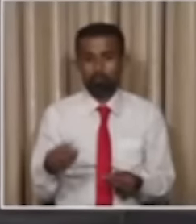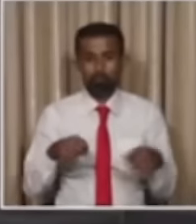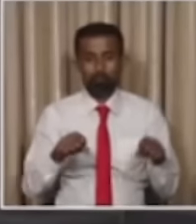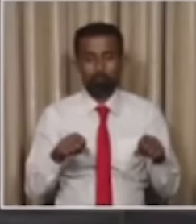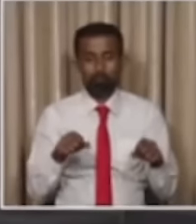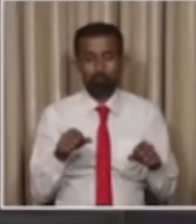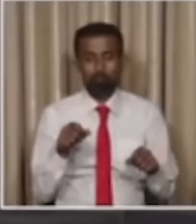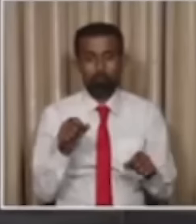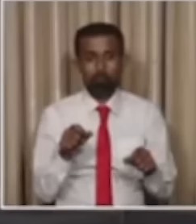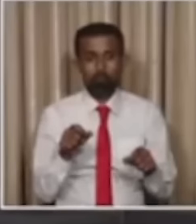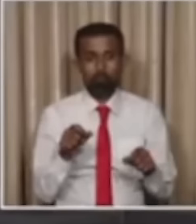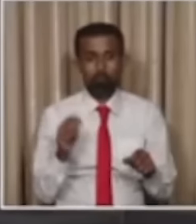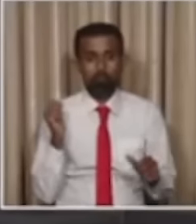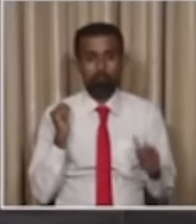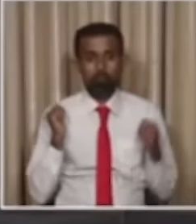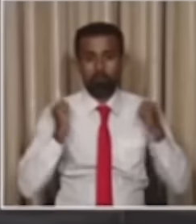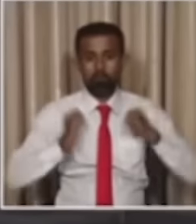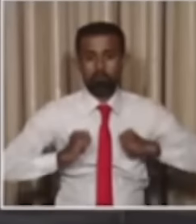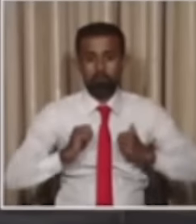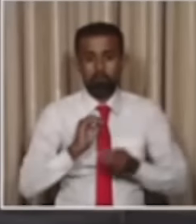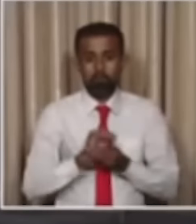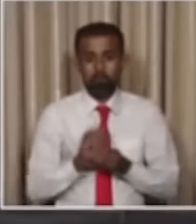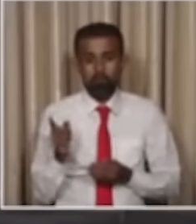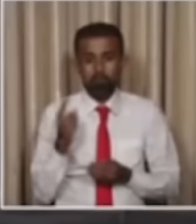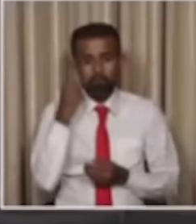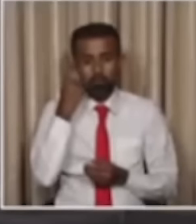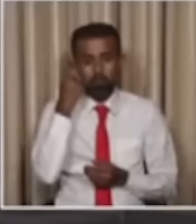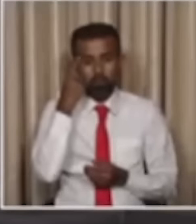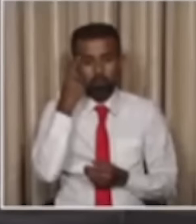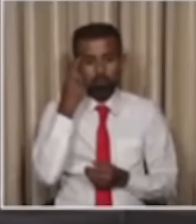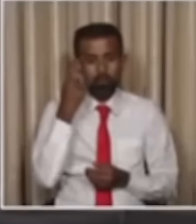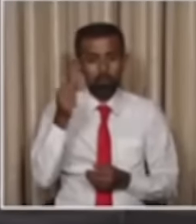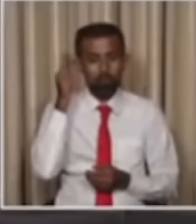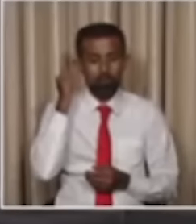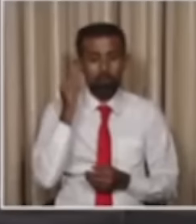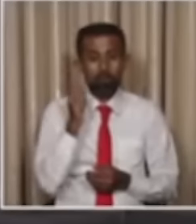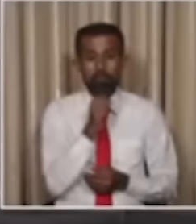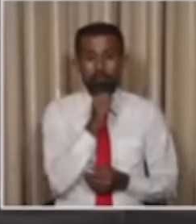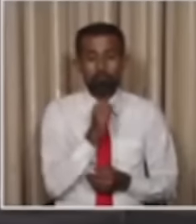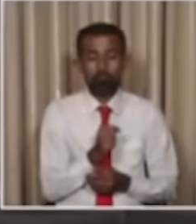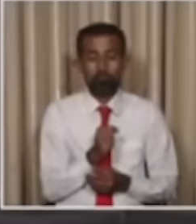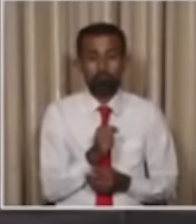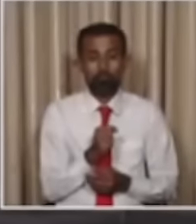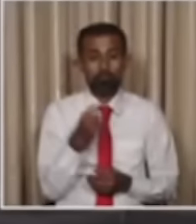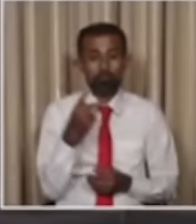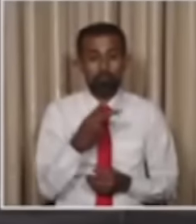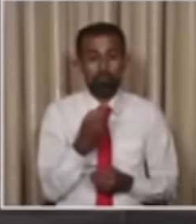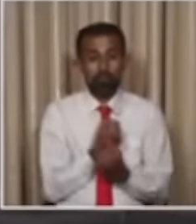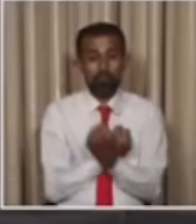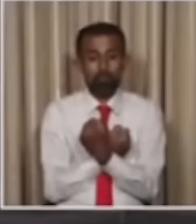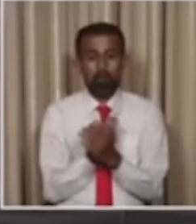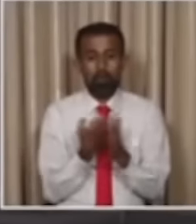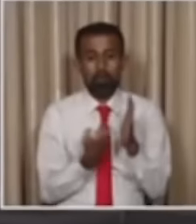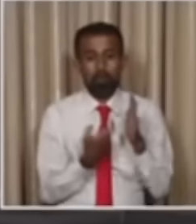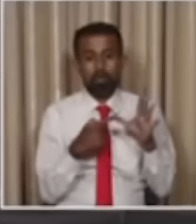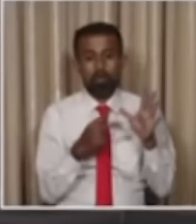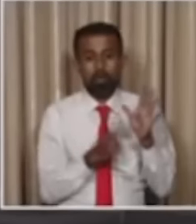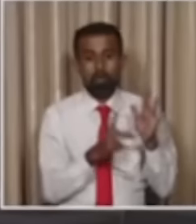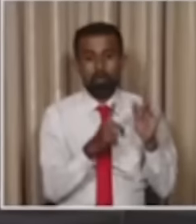අතුරුපැදිකරුවන් පළඳින ජැකට්ටුවක් තිබෙනවා කියලා බුද්ධිංශ මගින් එවකට විශ්‍රාමික ජ්‍යෙෂ්ඨ නියෝජ්‍ය පොලිස්පති රවි